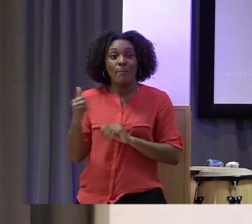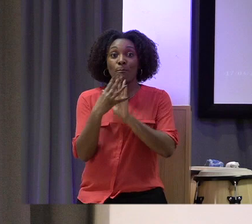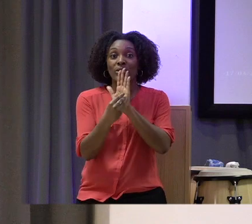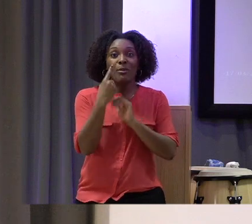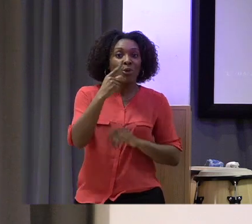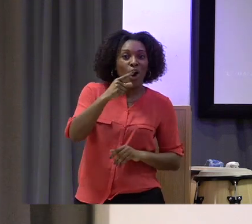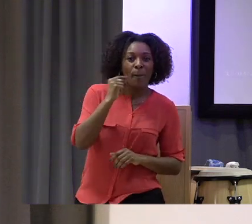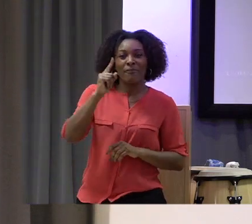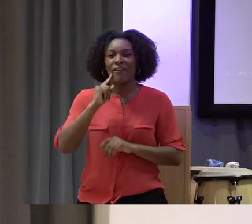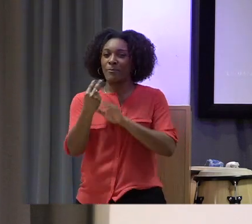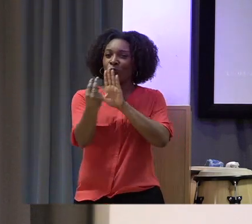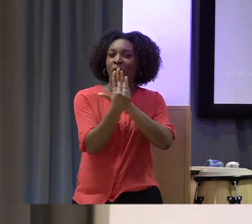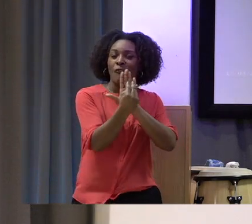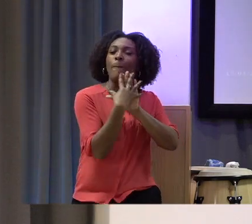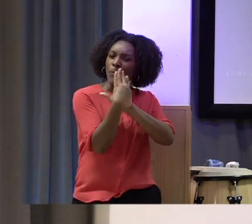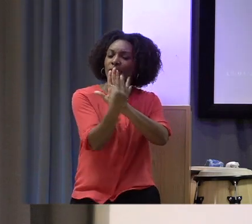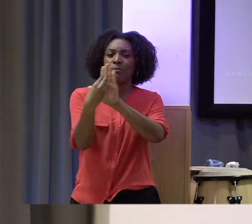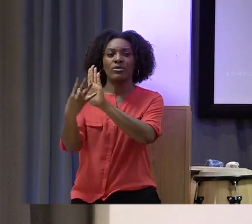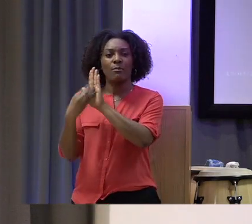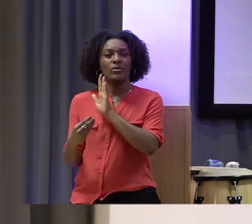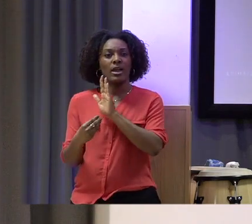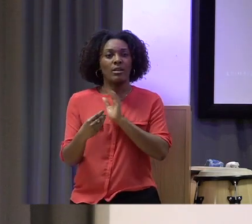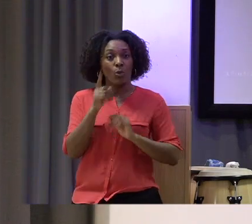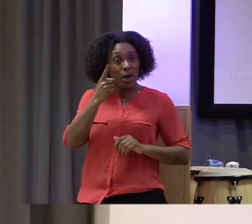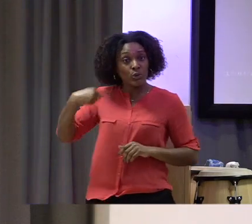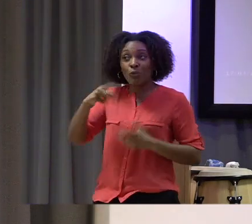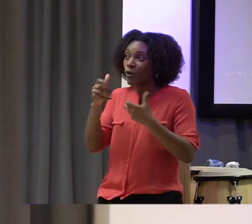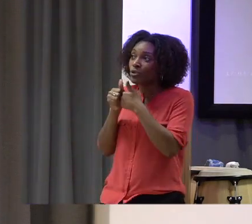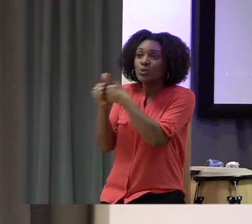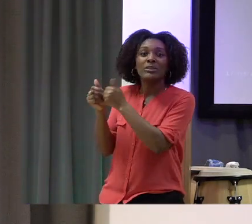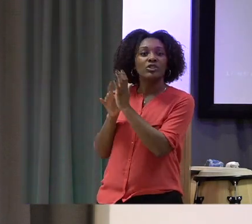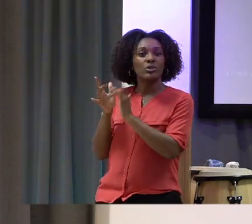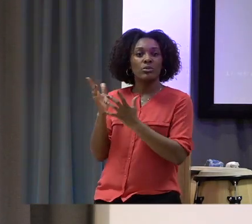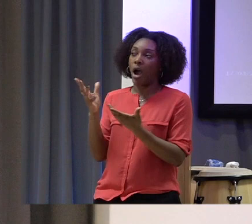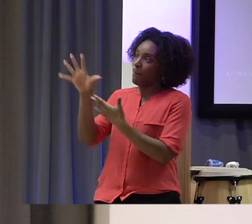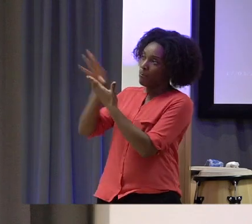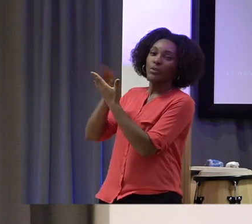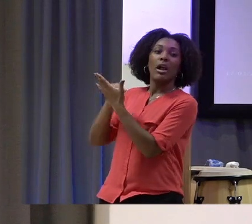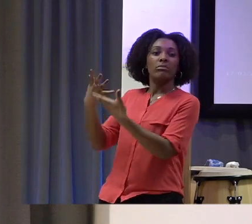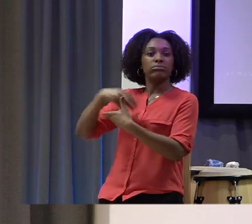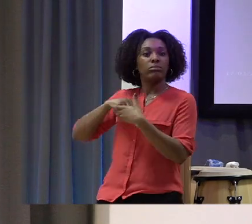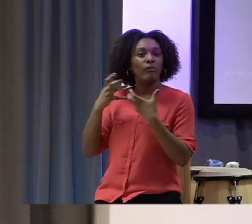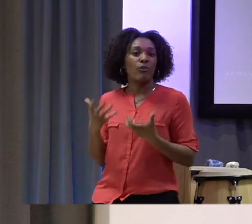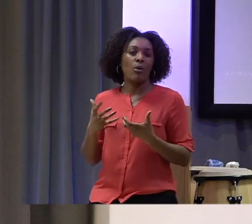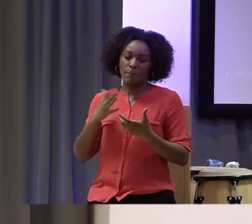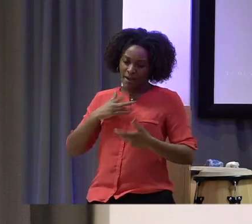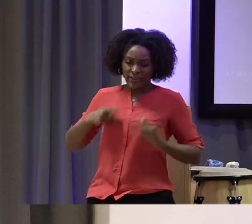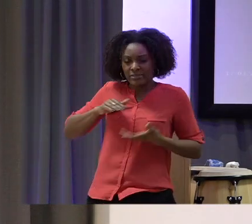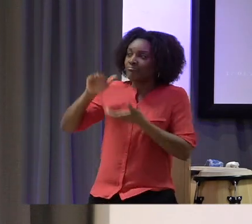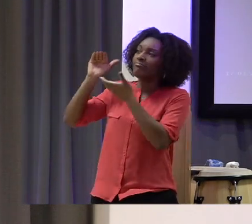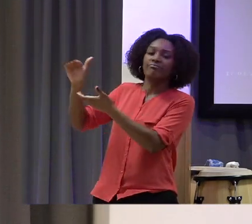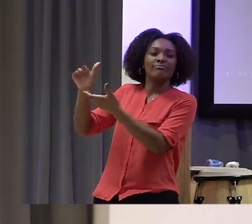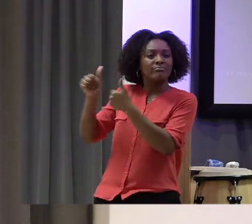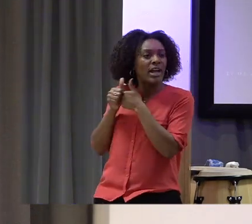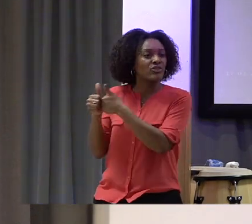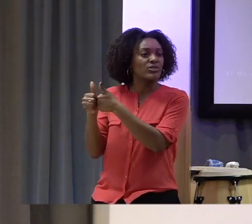et la femme que nous sommes, qui décidons à un moment de notre vie de suivre Dieu, de lui consacrer notre vie et de marcher